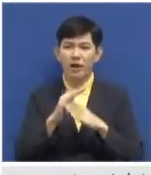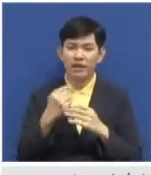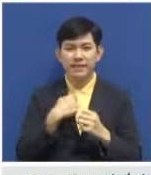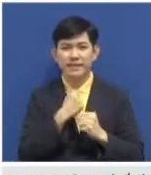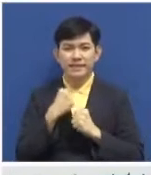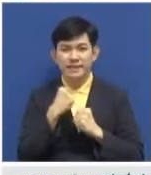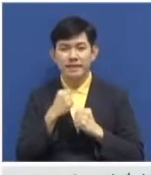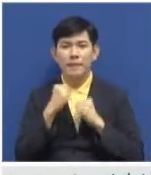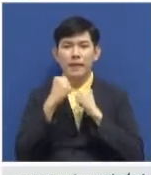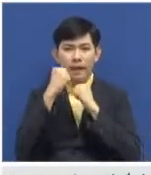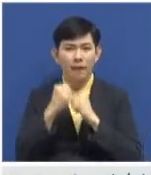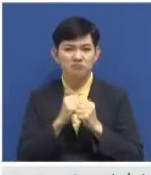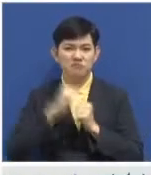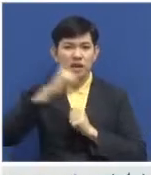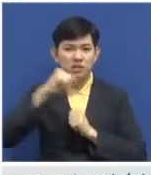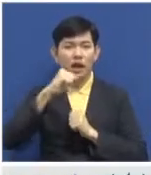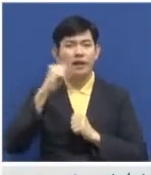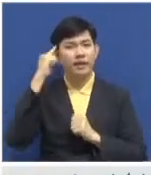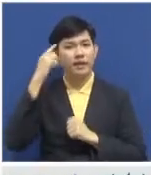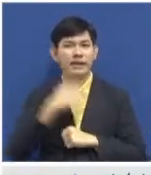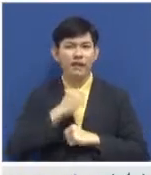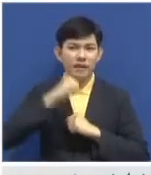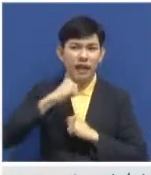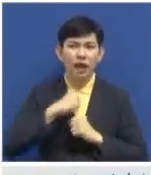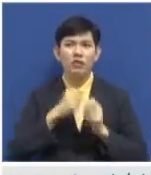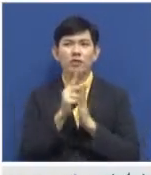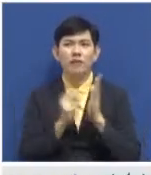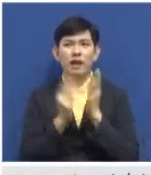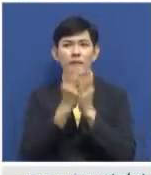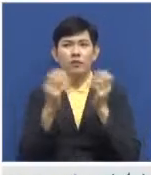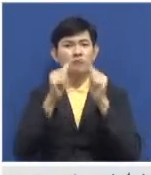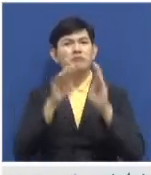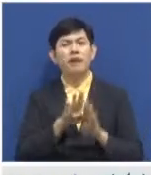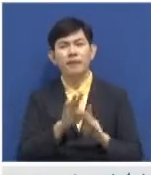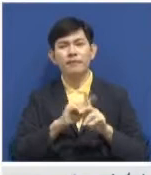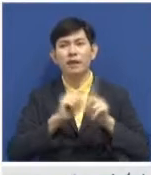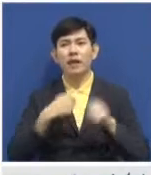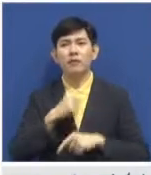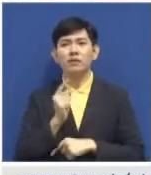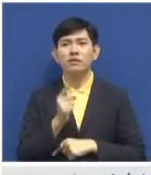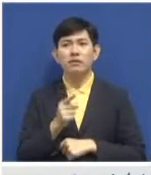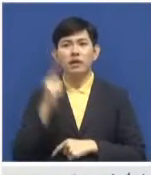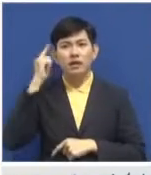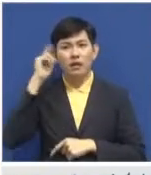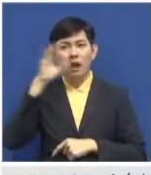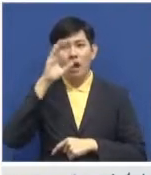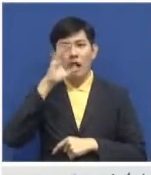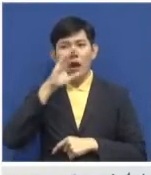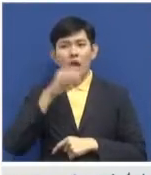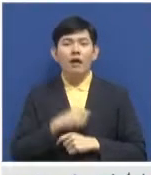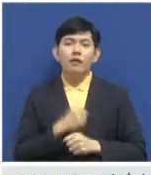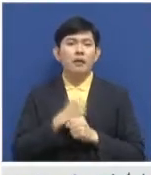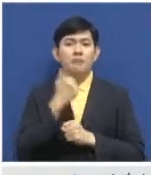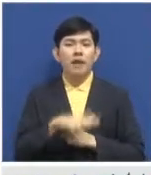ฉบับหลังที่ผ่านมาคือคุณต้องการแก้แค้นเอาคืนใครก็เขียนรัฐธรรมนูญให้มันน่าท้าเป็นอย่างนั้นแต่ถึงที่จริงแล้วมันหาฉันทามติของสังคมไม่